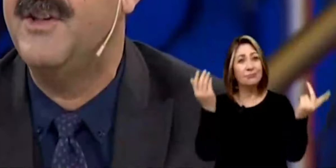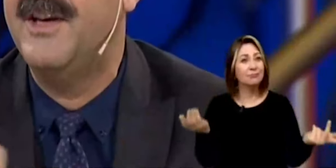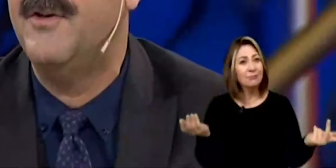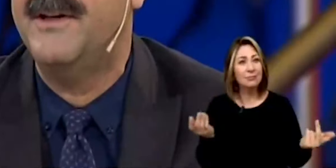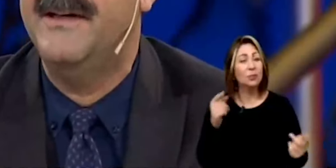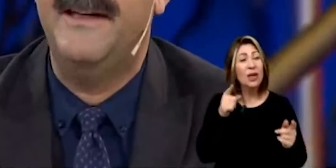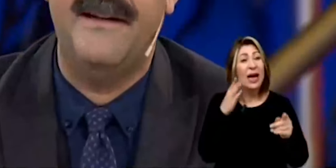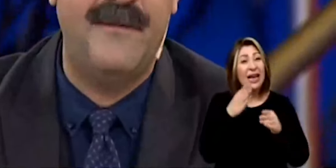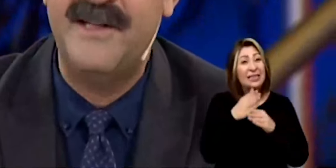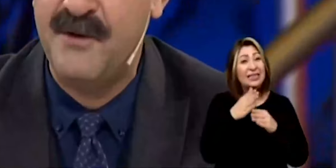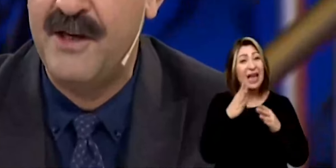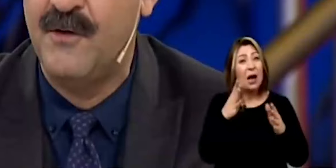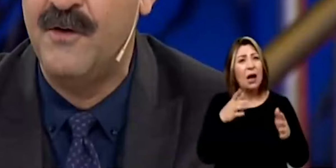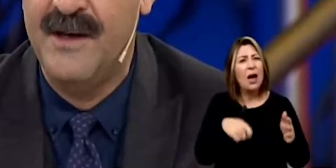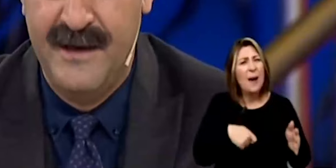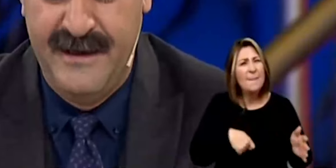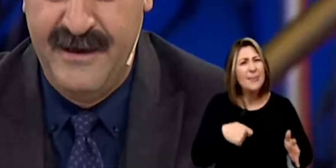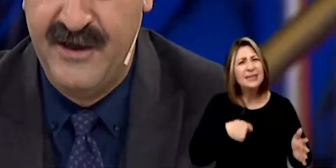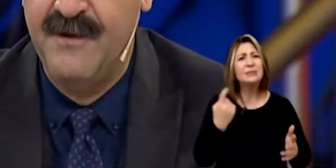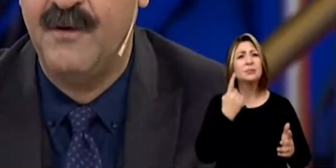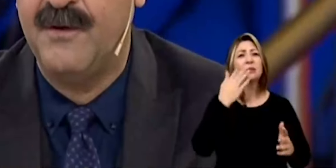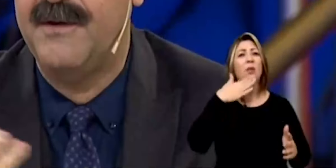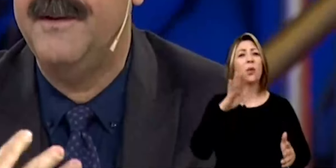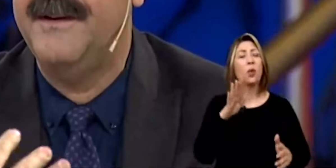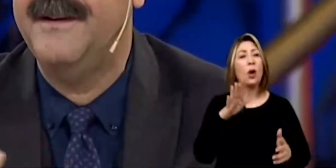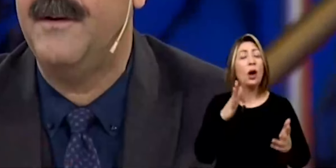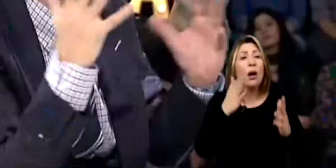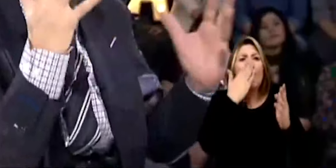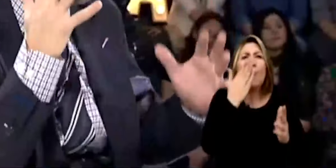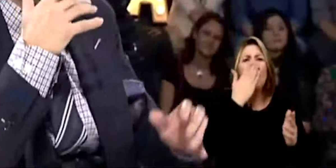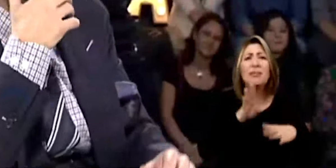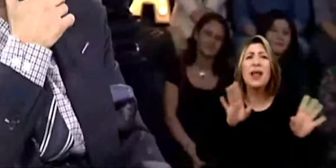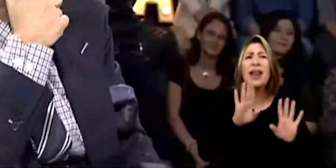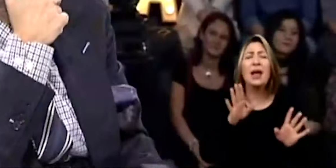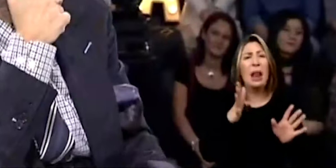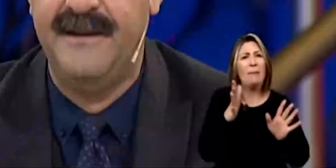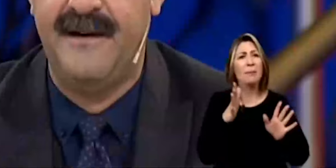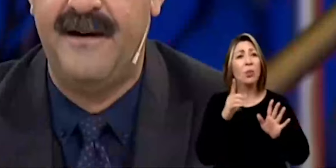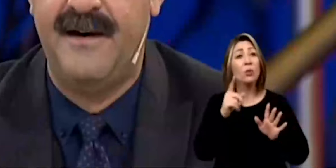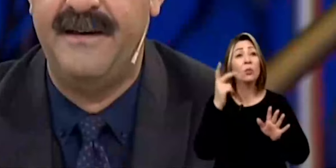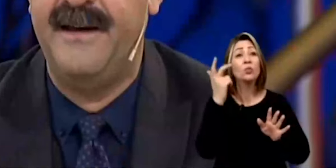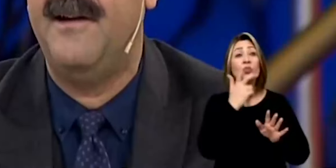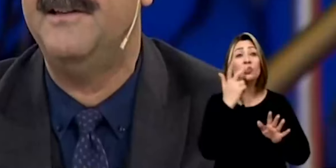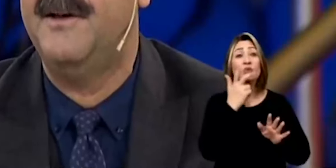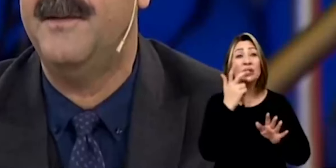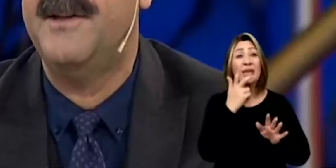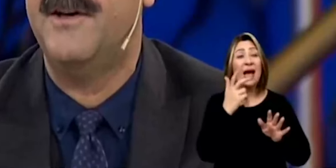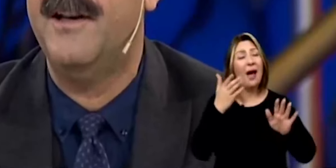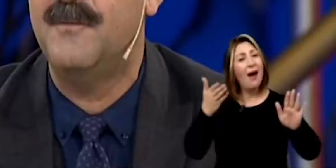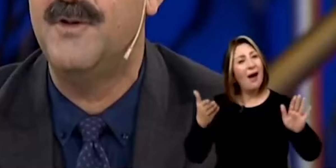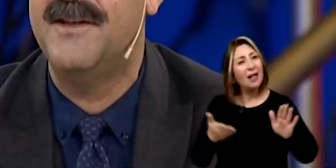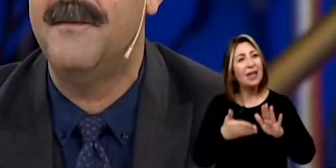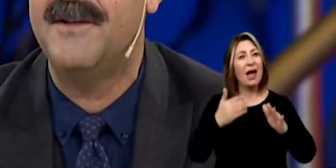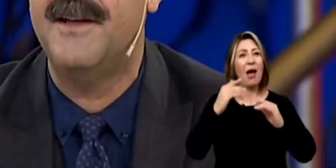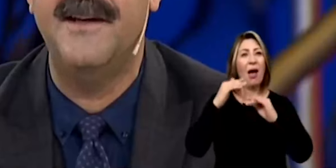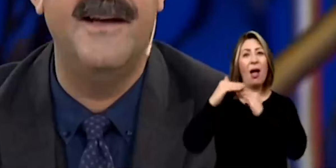aslında yöreselsin. Şey yok yani, abes bir şey yok. Yani şimdi ay, abes demedim, sadece oradaki garip. Müzikte yani altyapıda işte